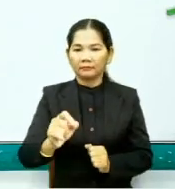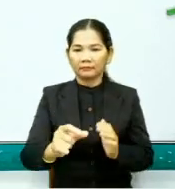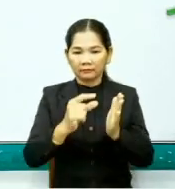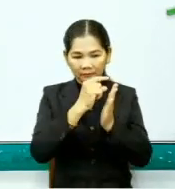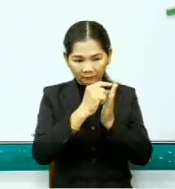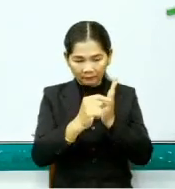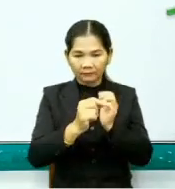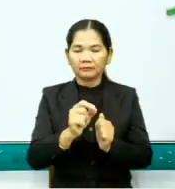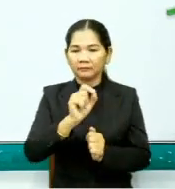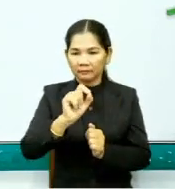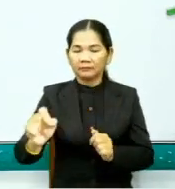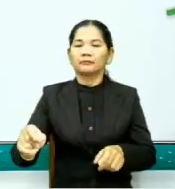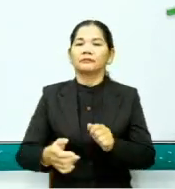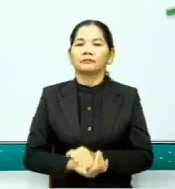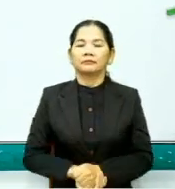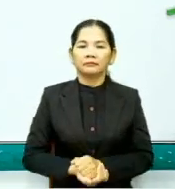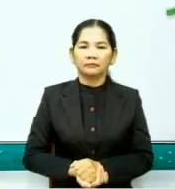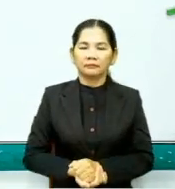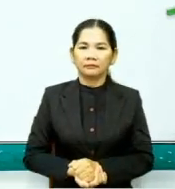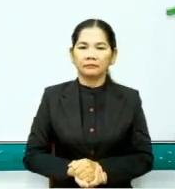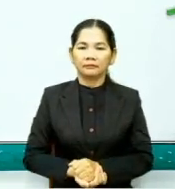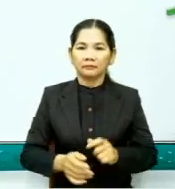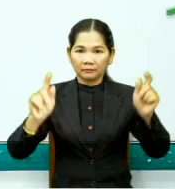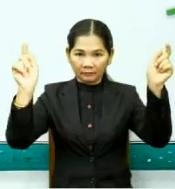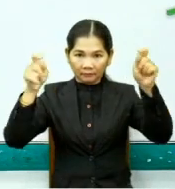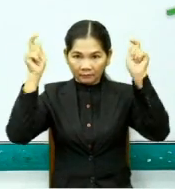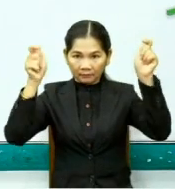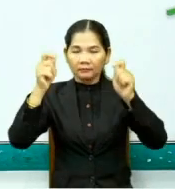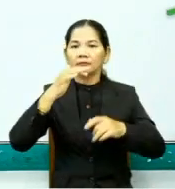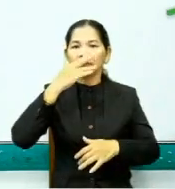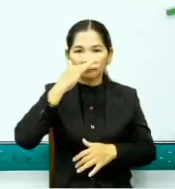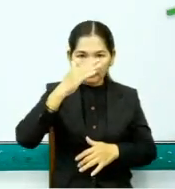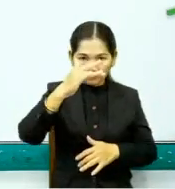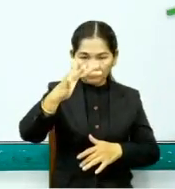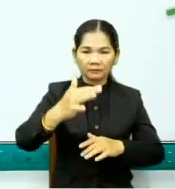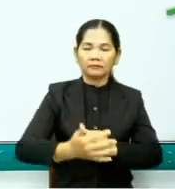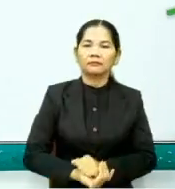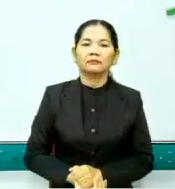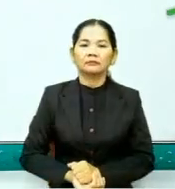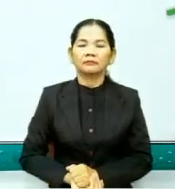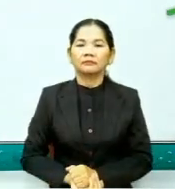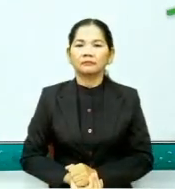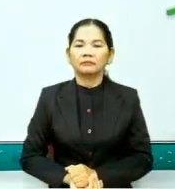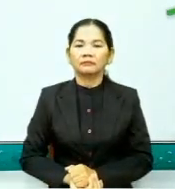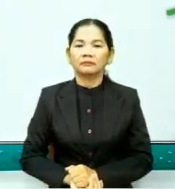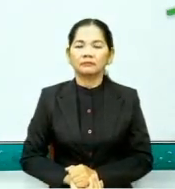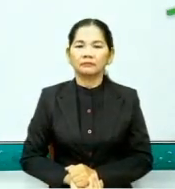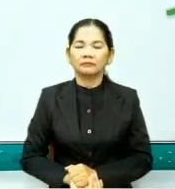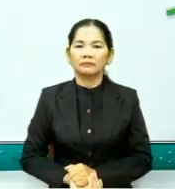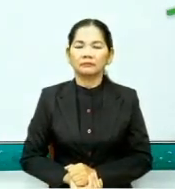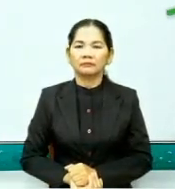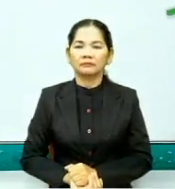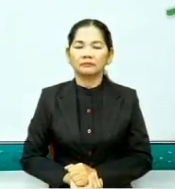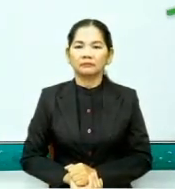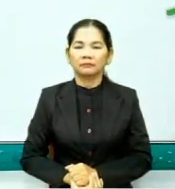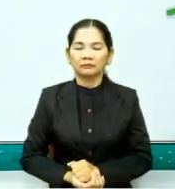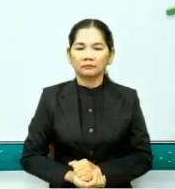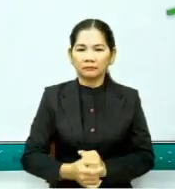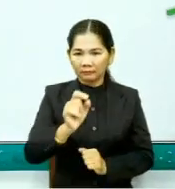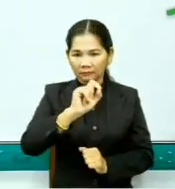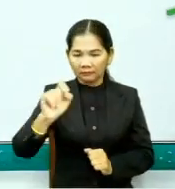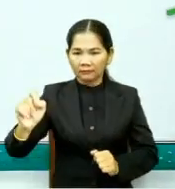cảnh đà ní con sơ xây đã thá bốn sạ một Chà, nè cô mình chạm đầu tiên là con sơ